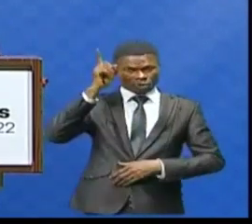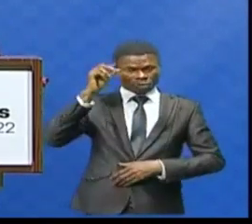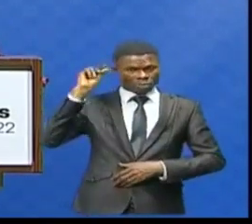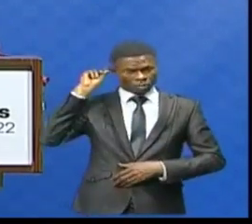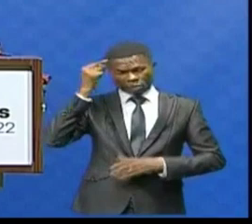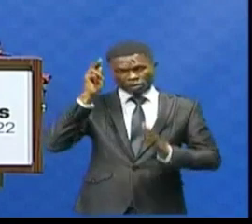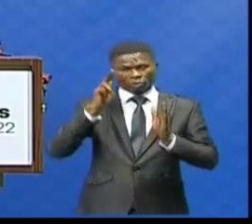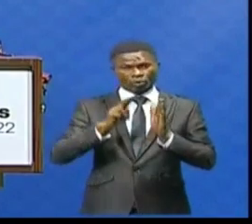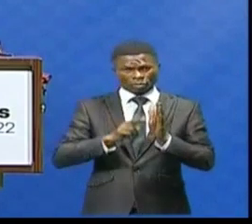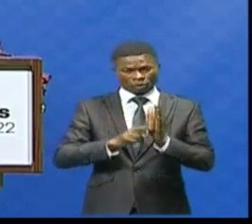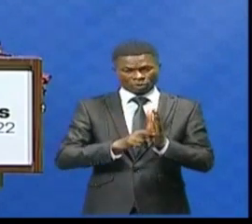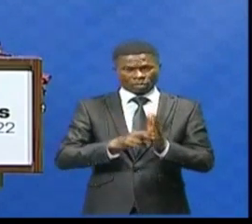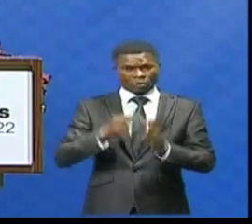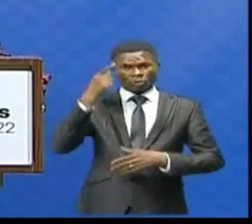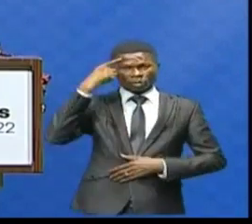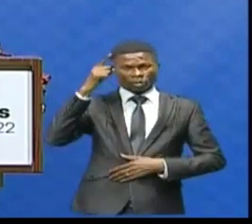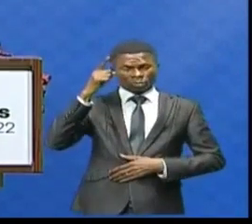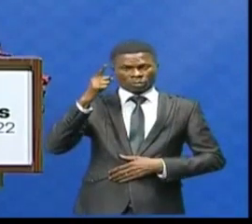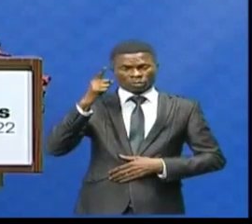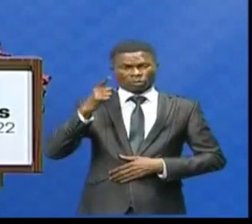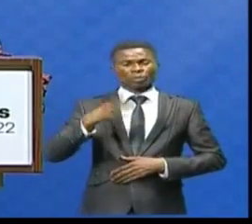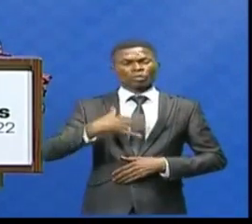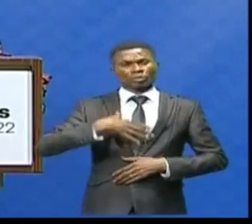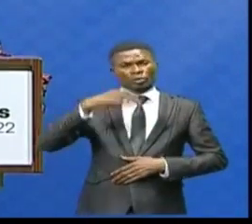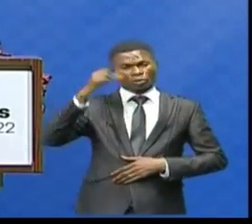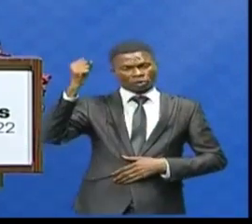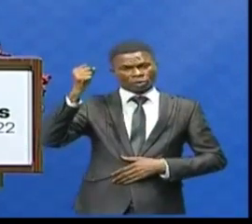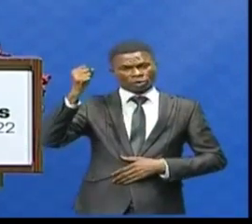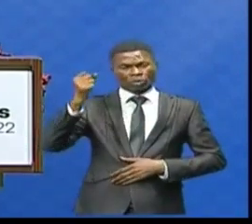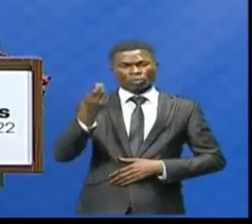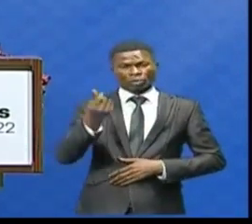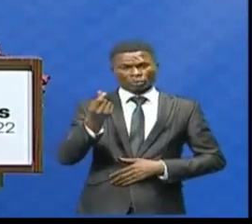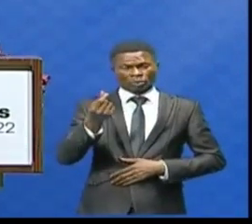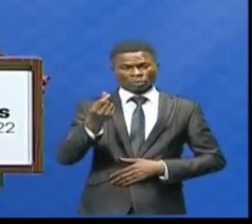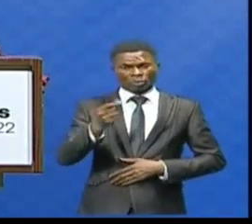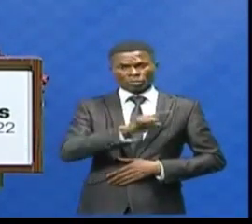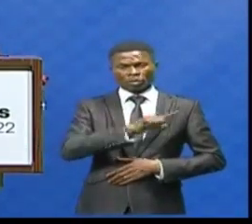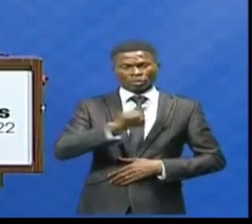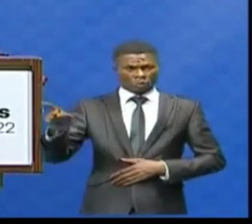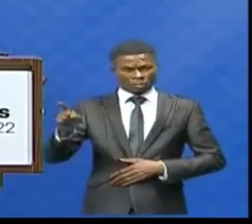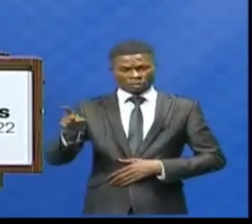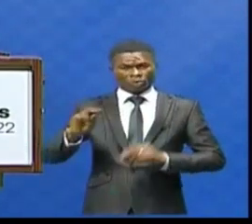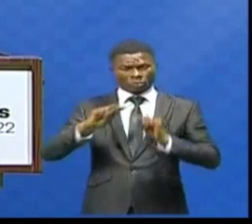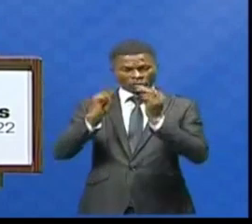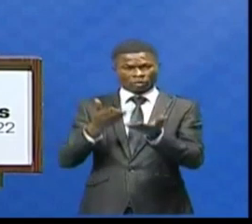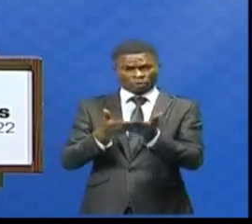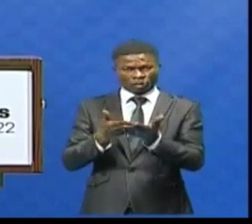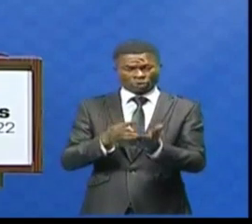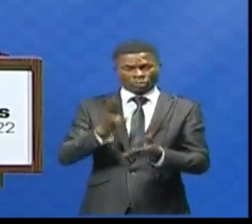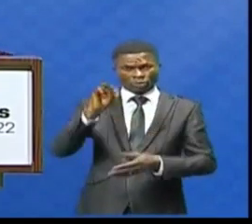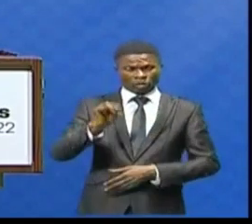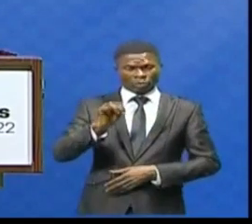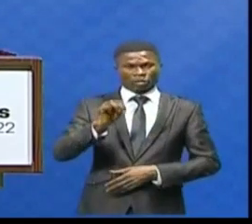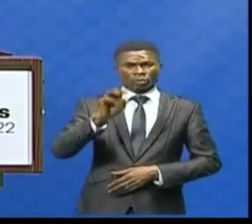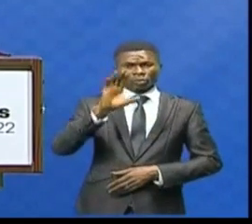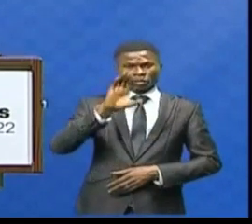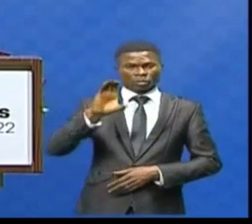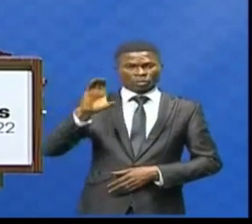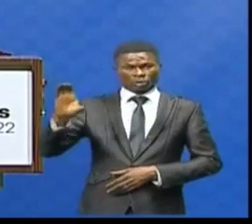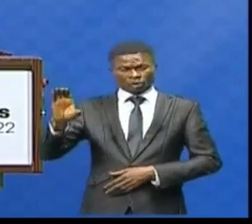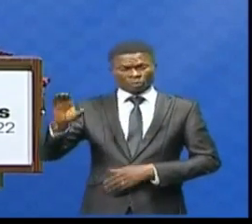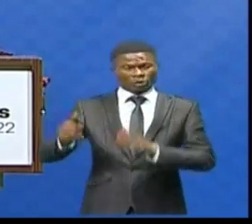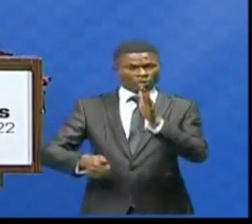gouvernement pour la qualification au financement Millénium challenge Corporation MCC et